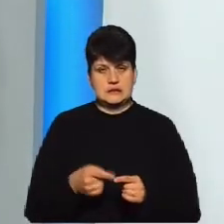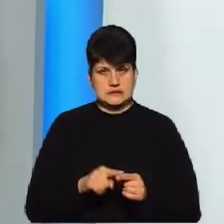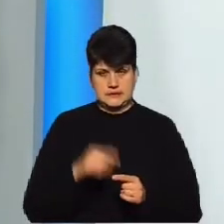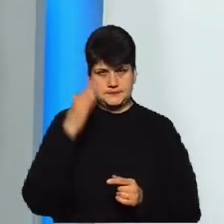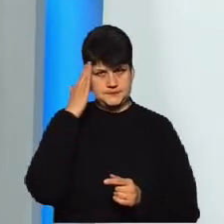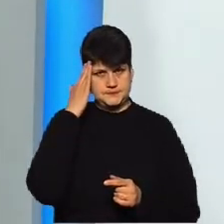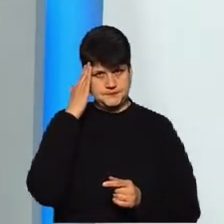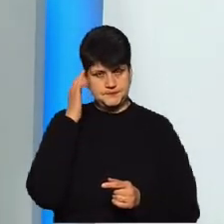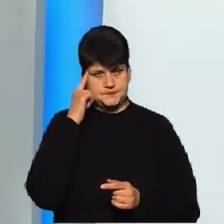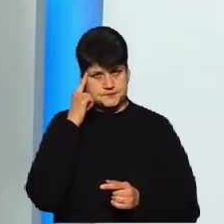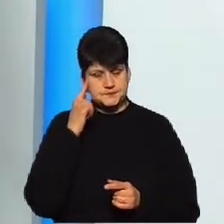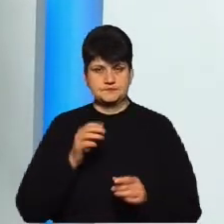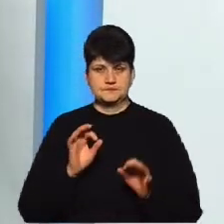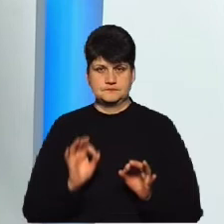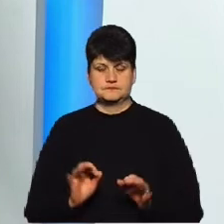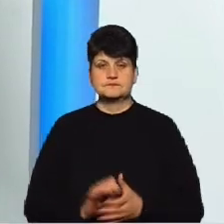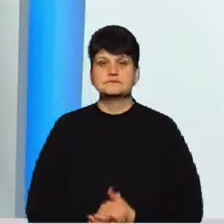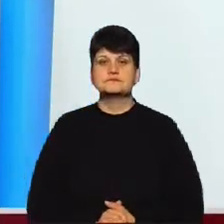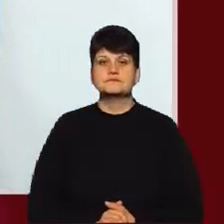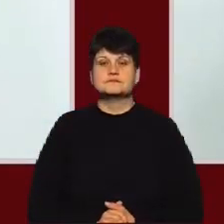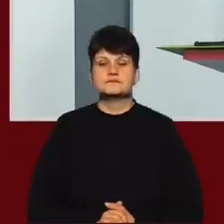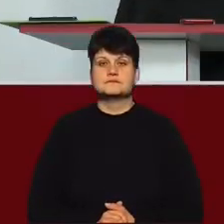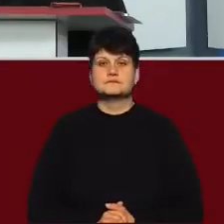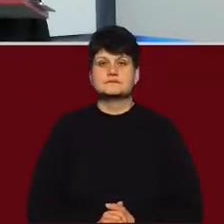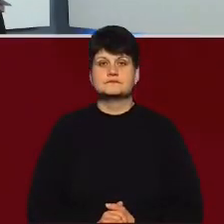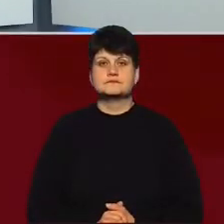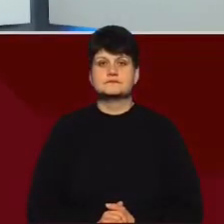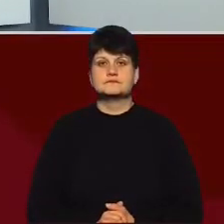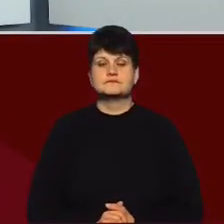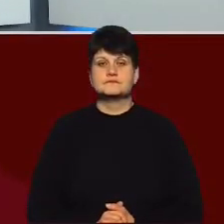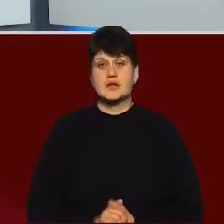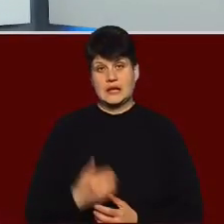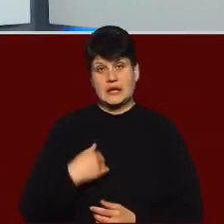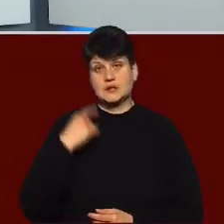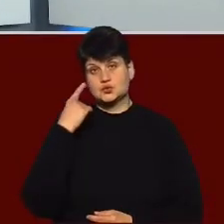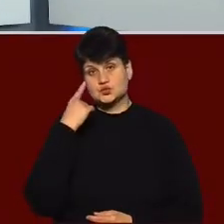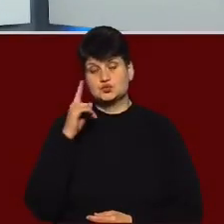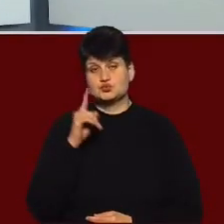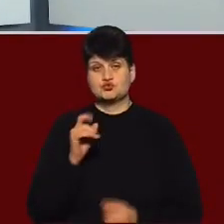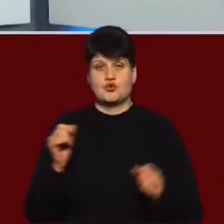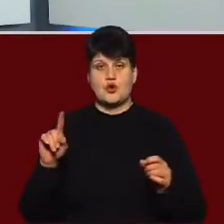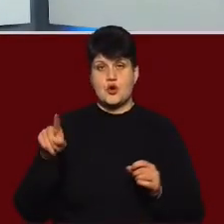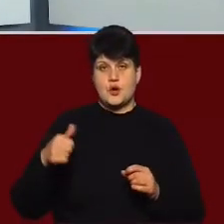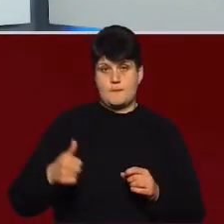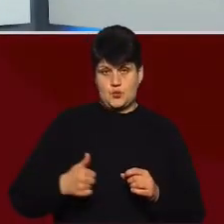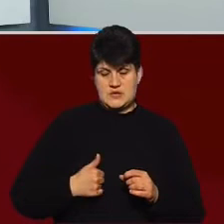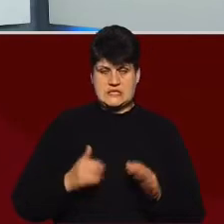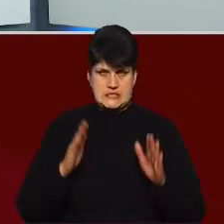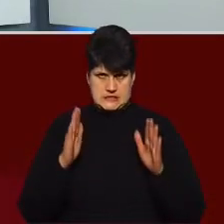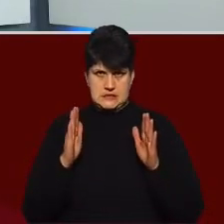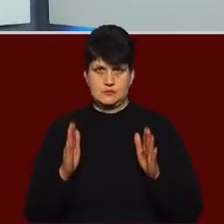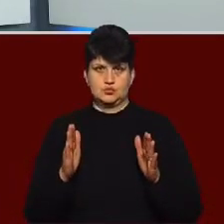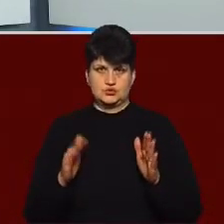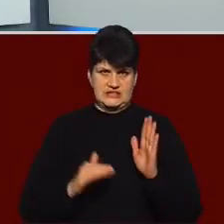і поєднання раціо. То тут, ну, я думаю, що мобілізація буде досить